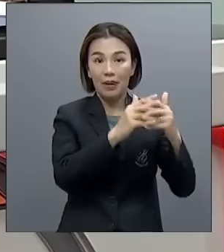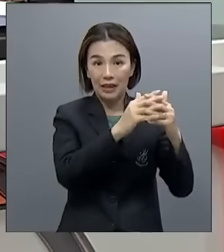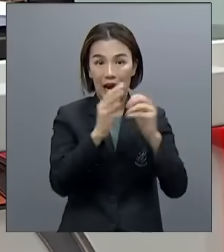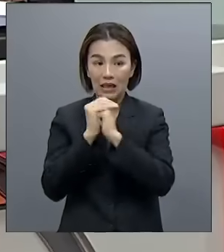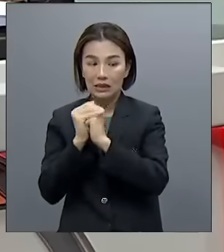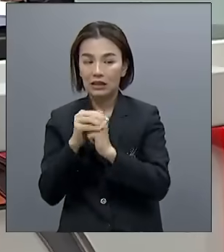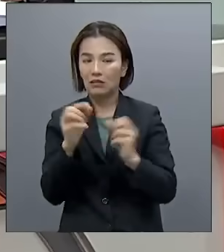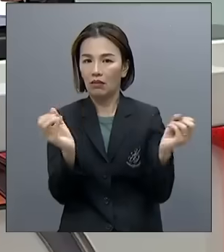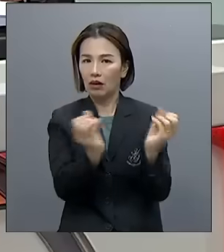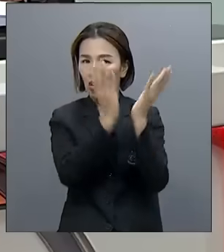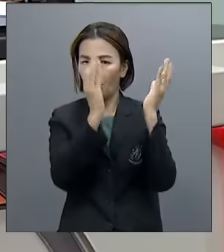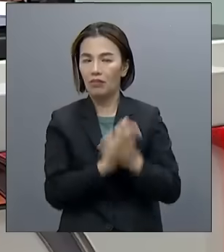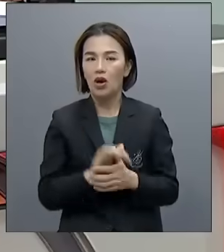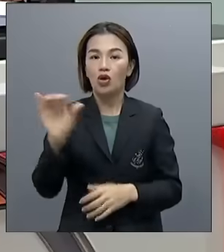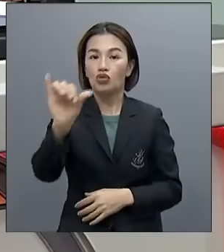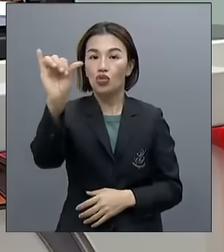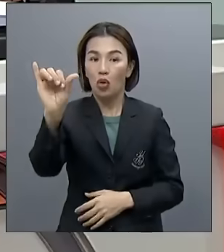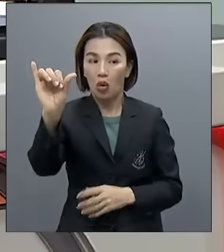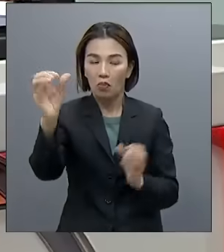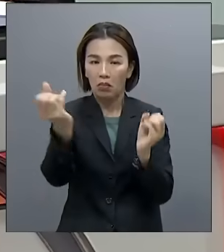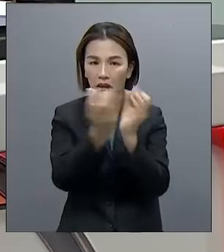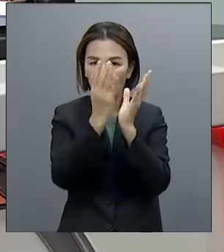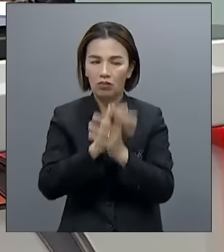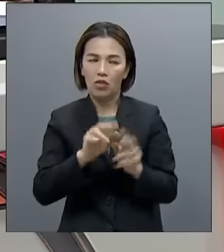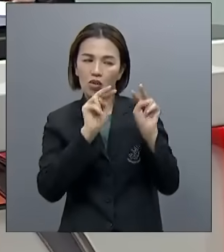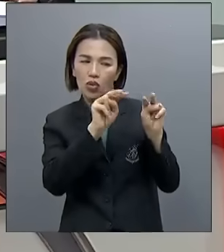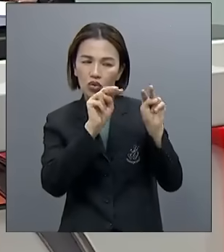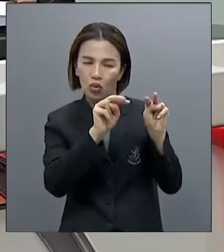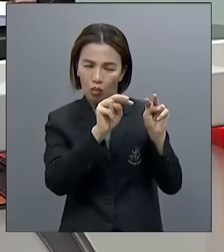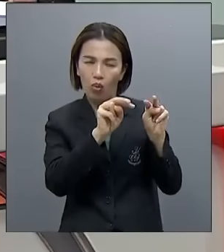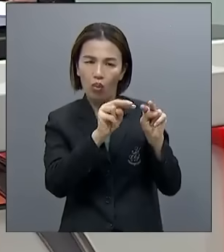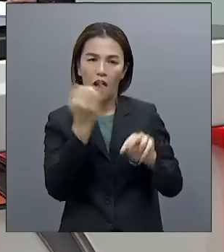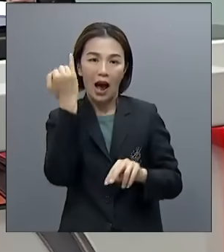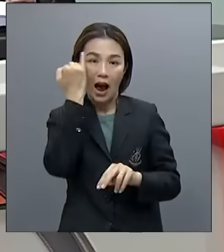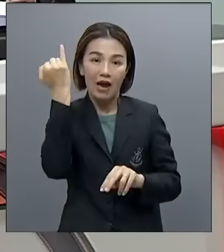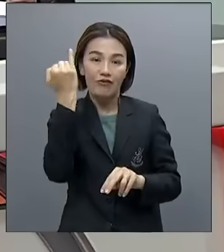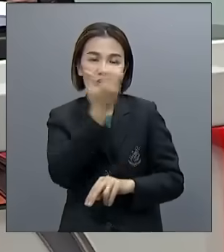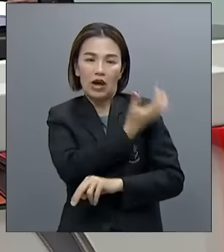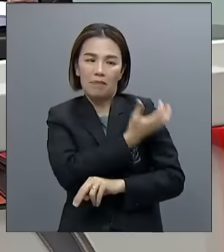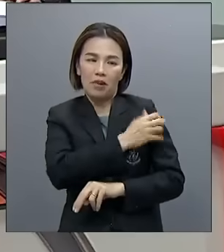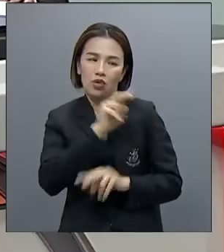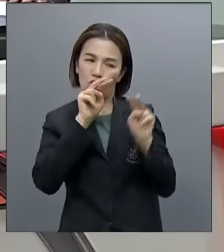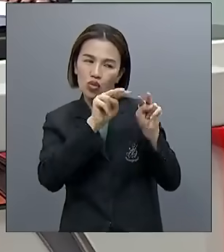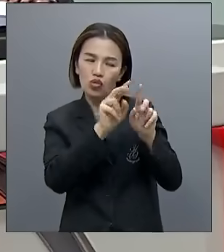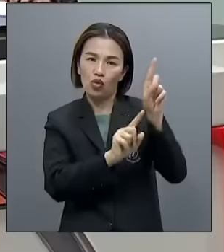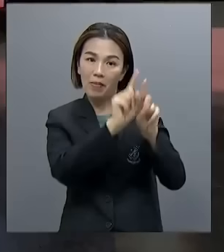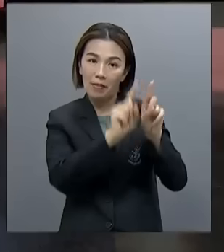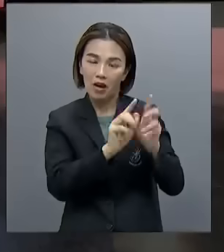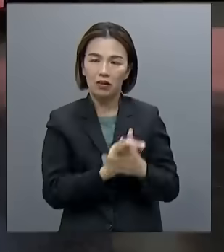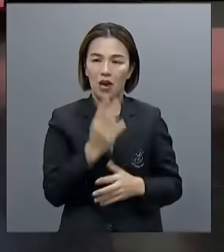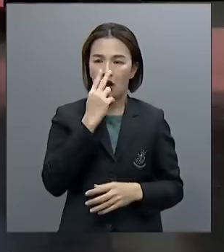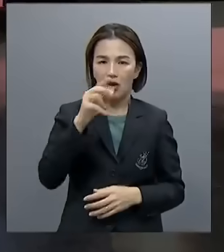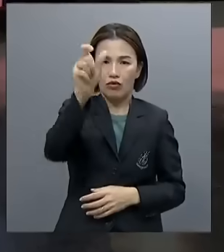จีนแล้วทางสหภาพยุโรปเองเขาก็เพ่งเล็ง Apple มาเป็นเวลานานแล้วพอฝรั่งเศสออกมาให้ข่าวในลักษณะ